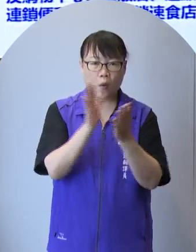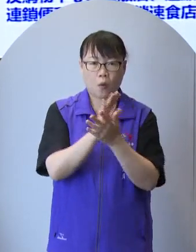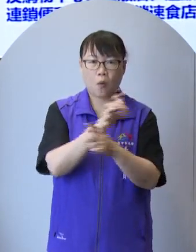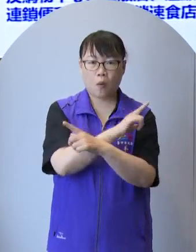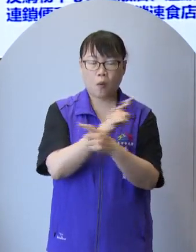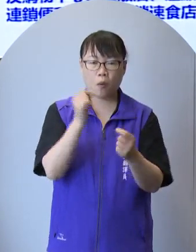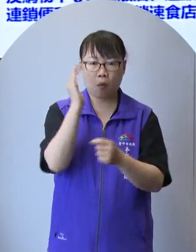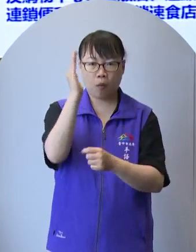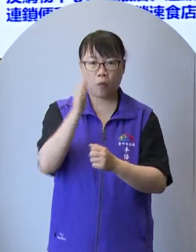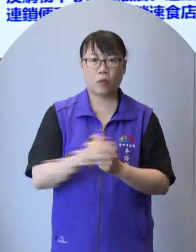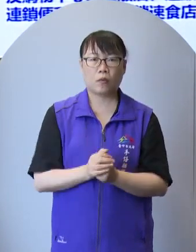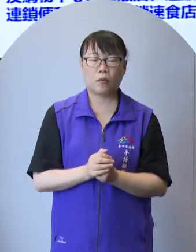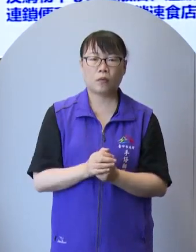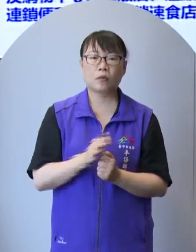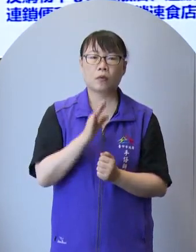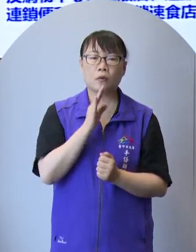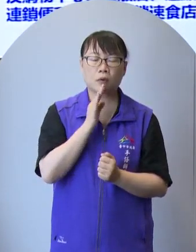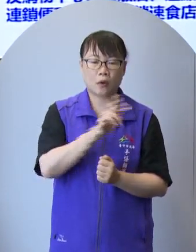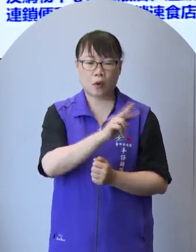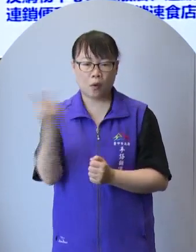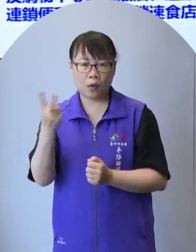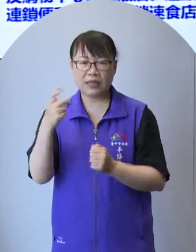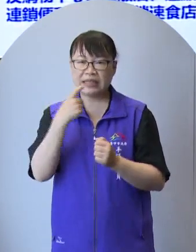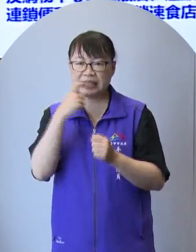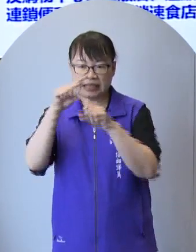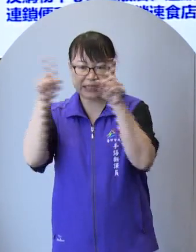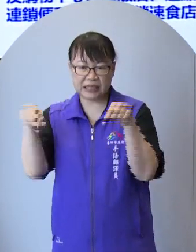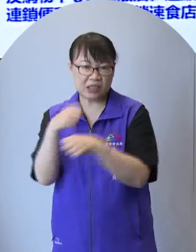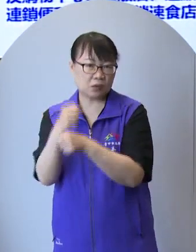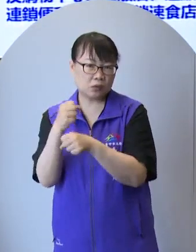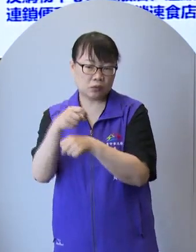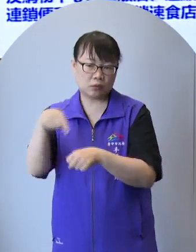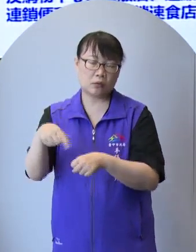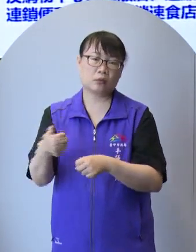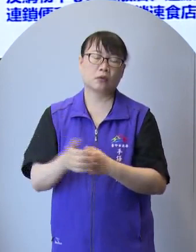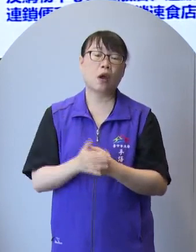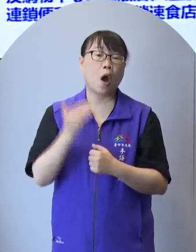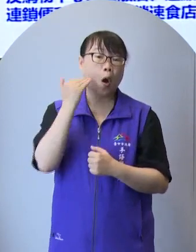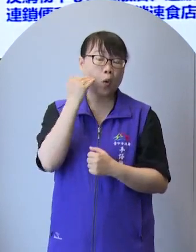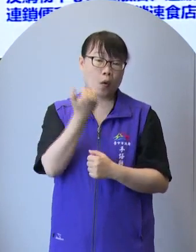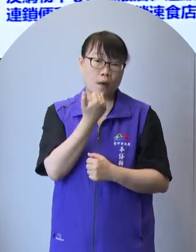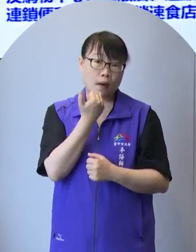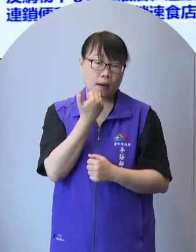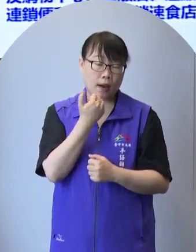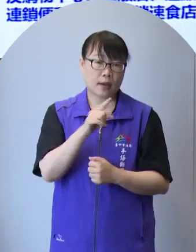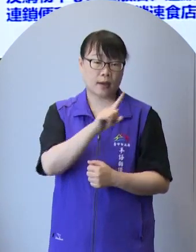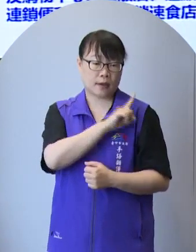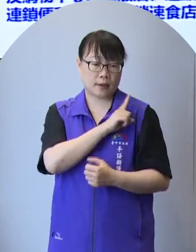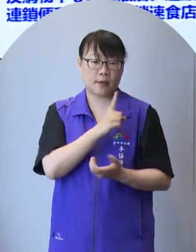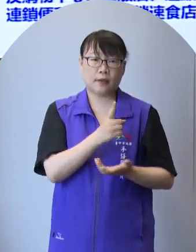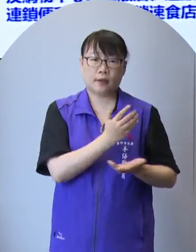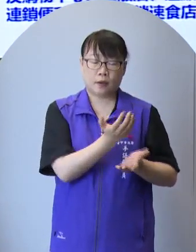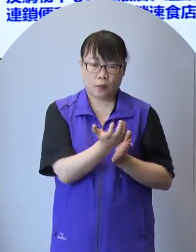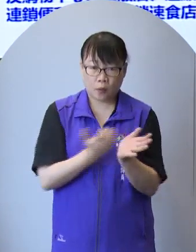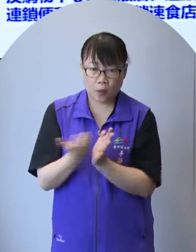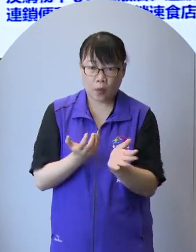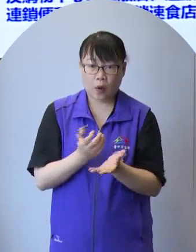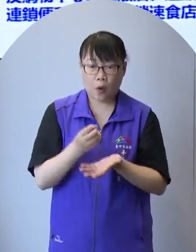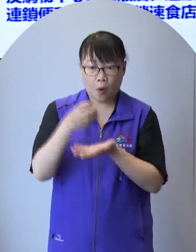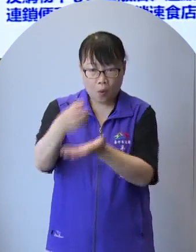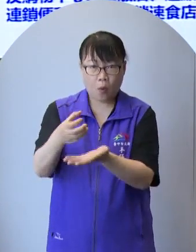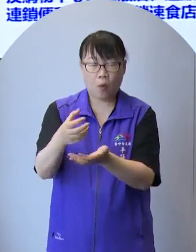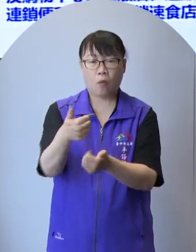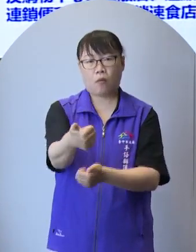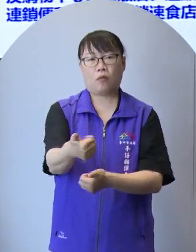那大概都改成用纸类的，好，用纸类的。当然能够大家自带。好，自带饮料杯是最好。好，自带饮料杯是最